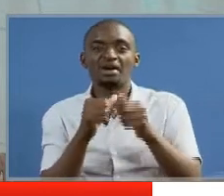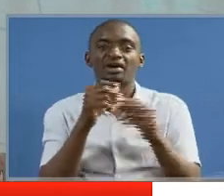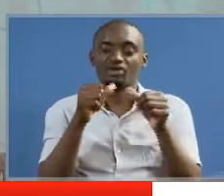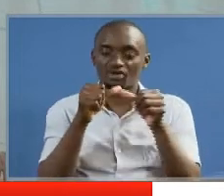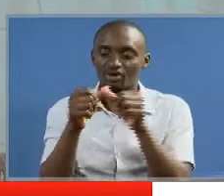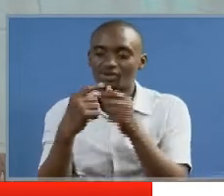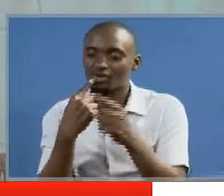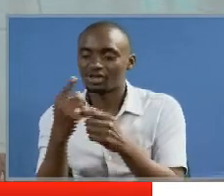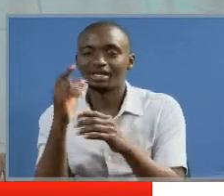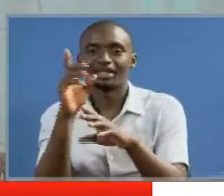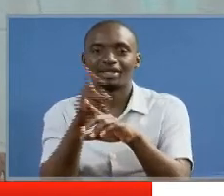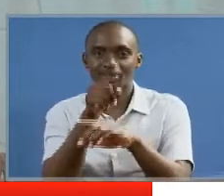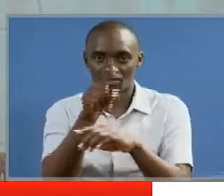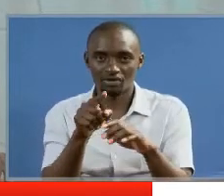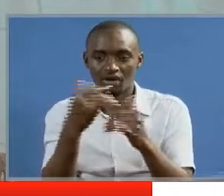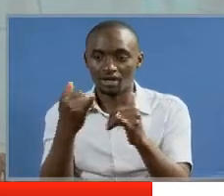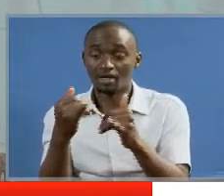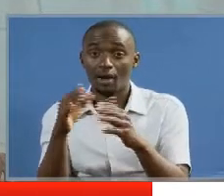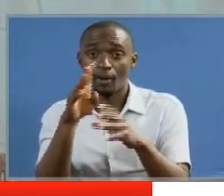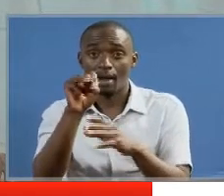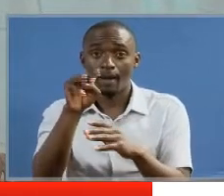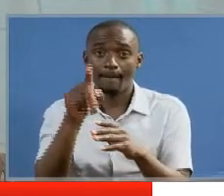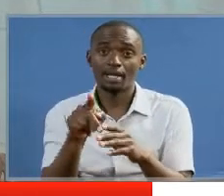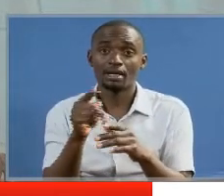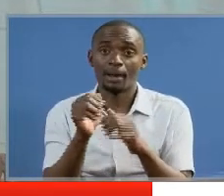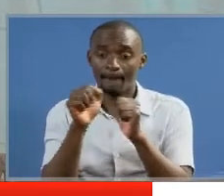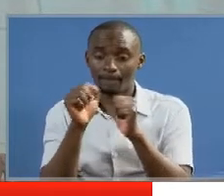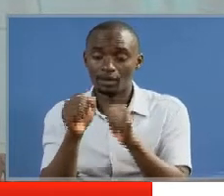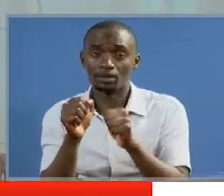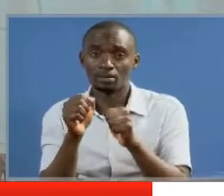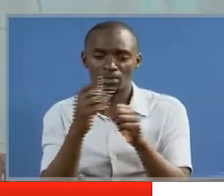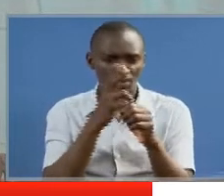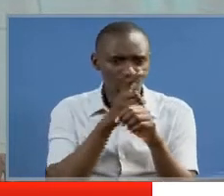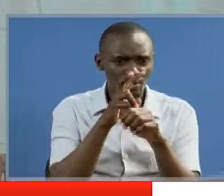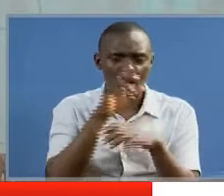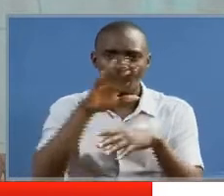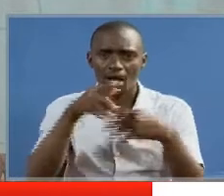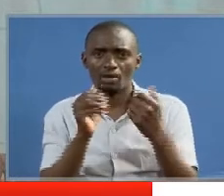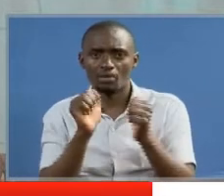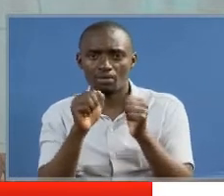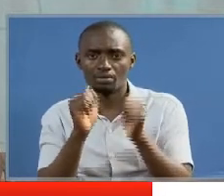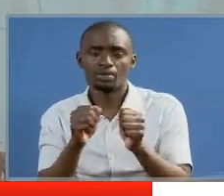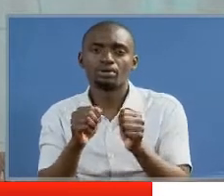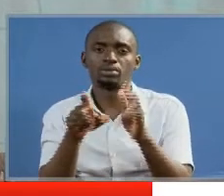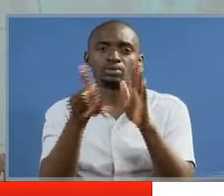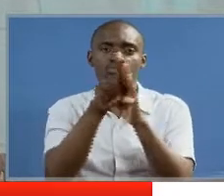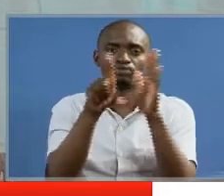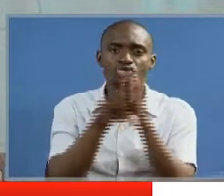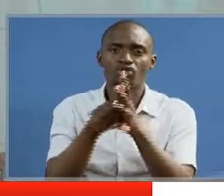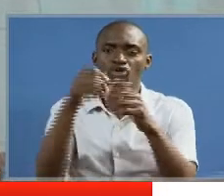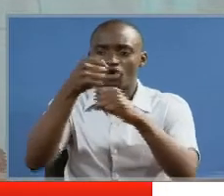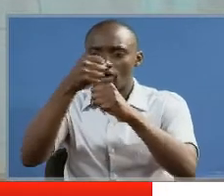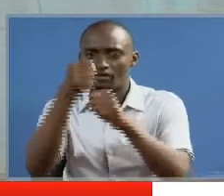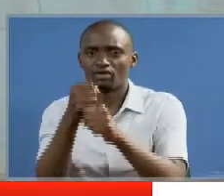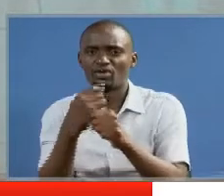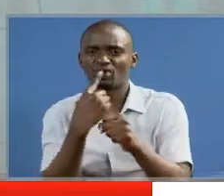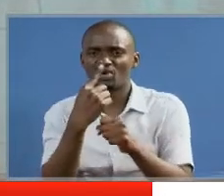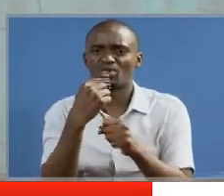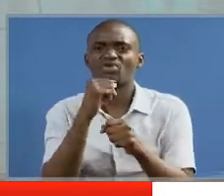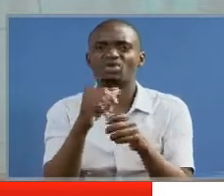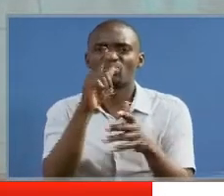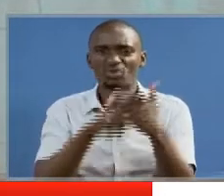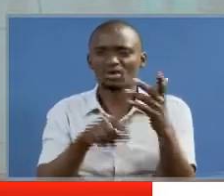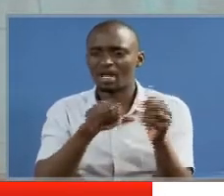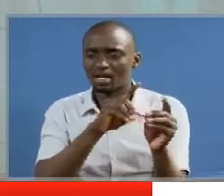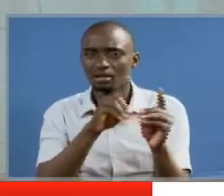Ruto amesisitiza kuwa wabunge wanaompinga wanafaa kuangazia vile watakavyopitisha miswada bungeni na wala si kuangazia kila hatua zake. Hata hivyo,